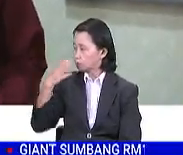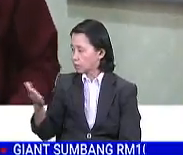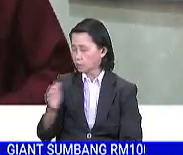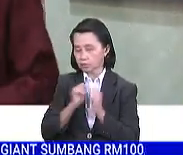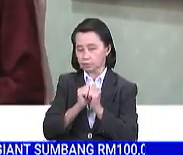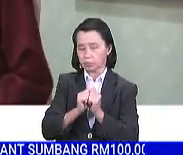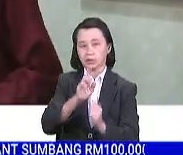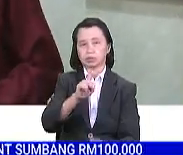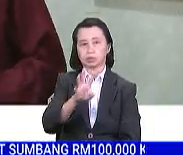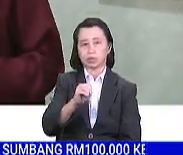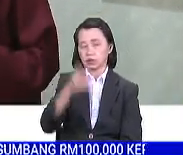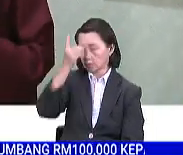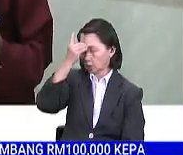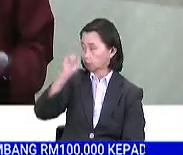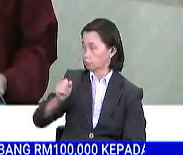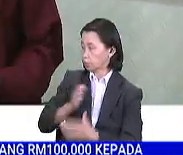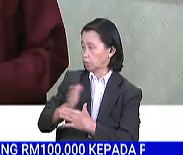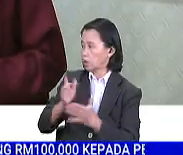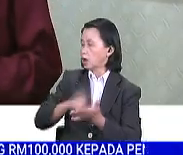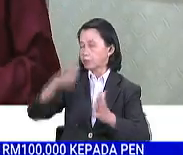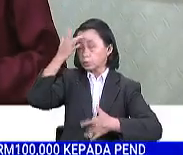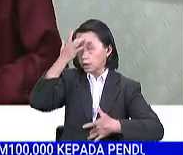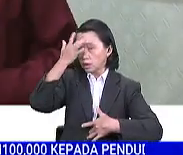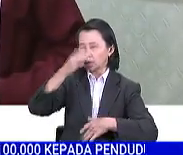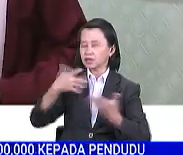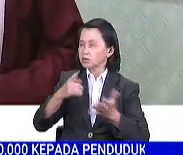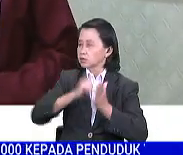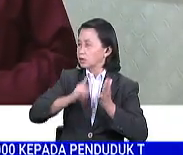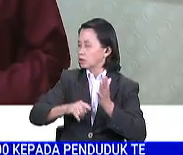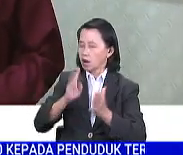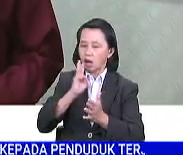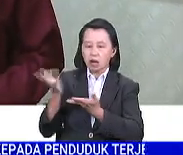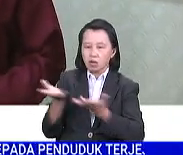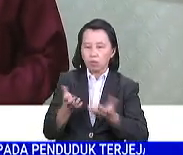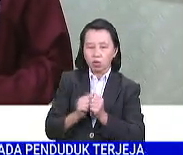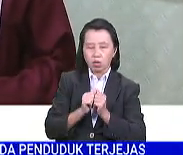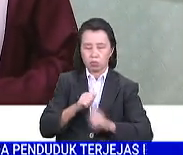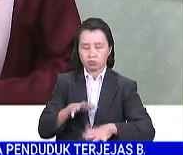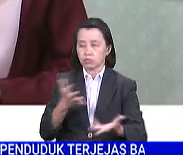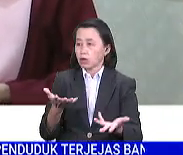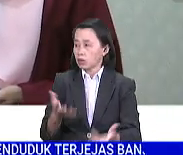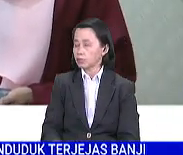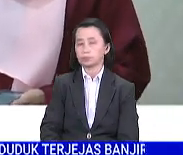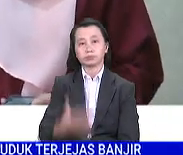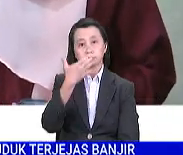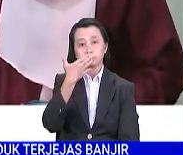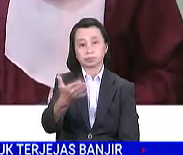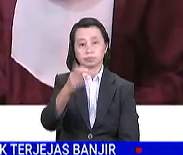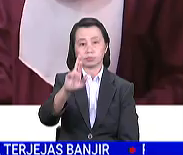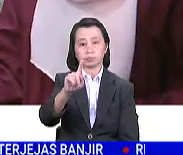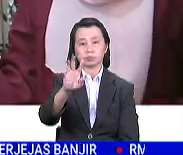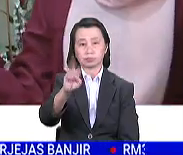RTM. Jadi mungkin Datuk boleh kongsikan apakah penyakit dan juga simptom penyakit bawaan air. Okey, terima kasih RTM. Jadi